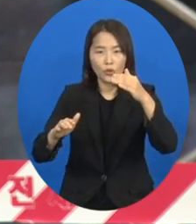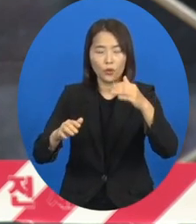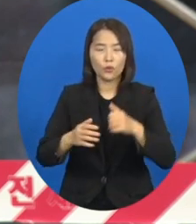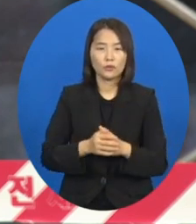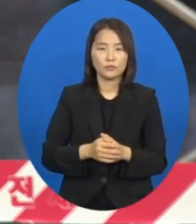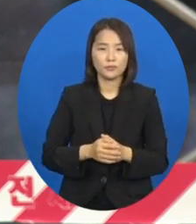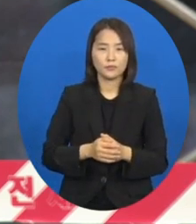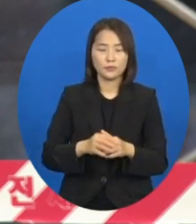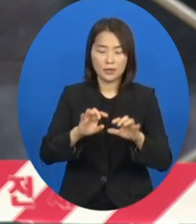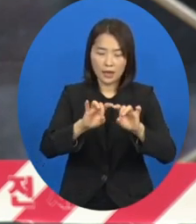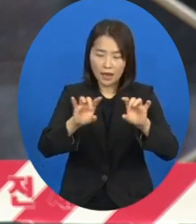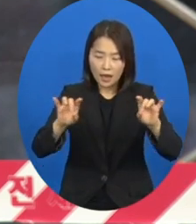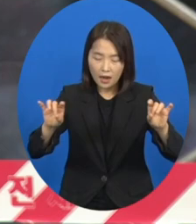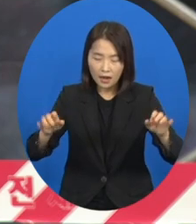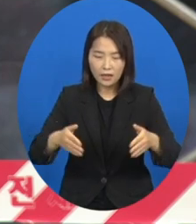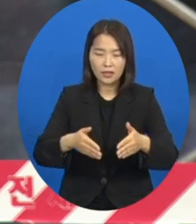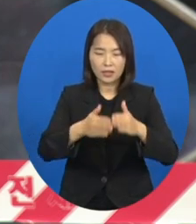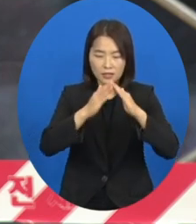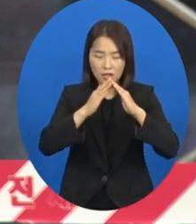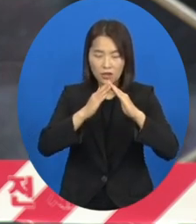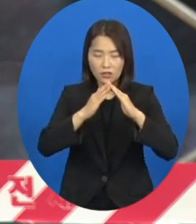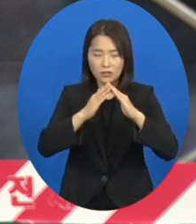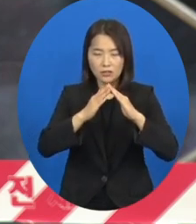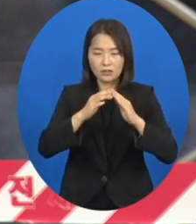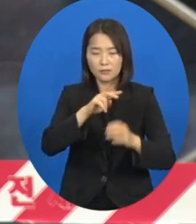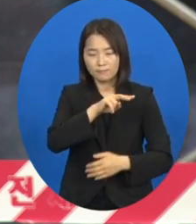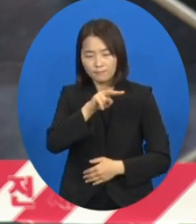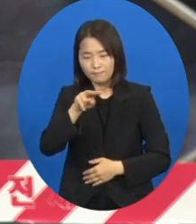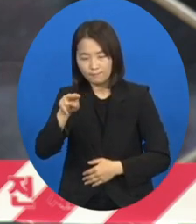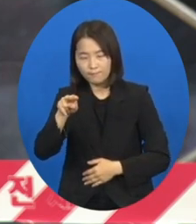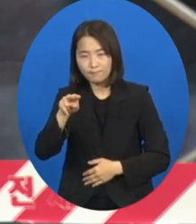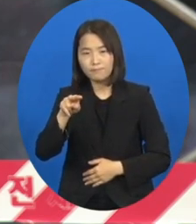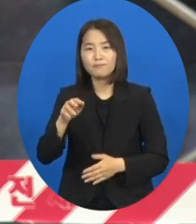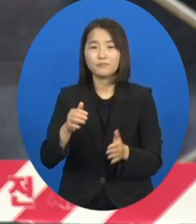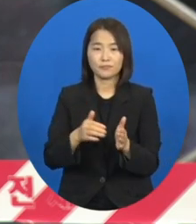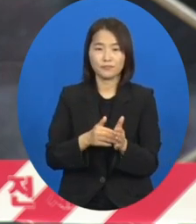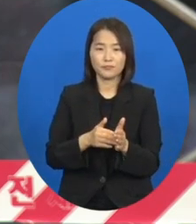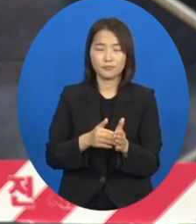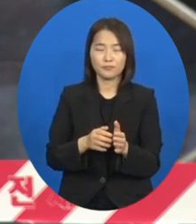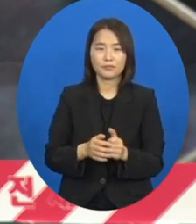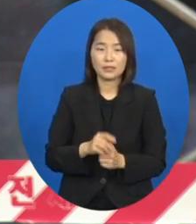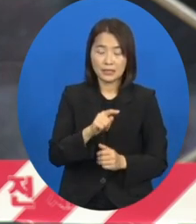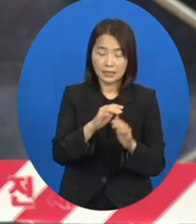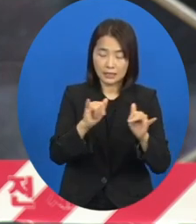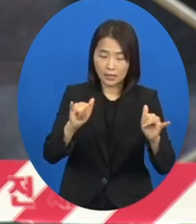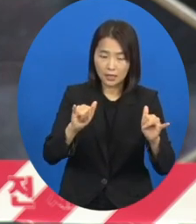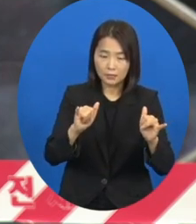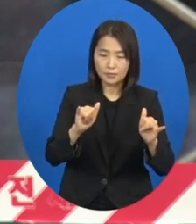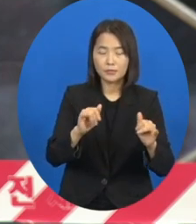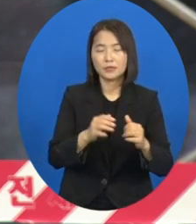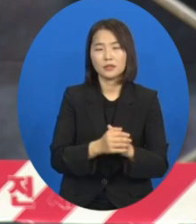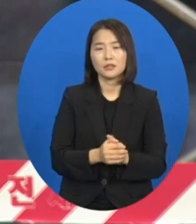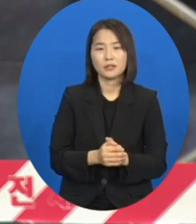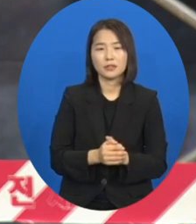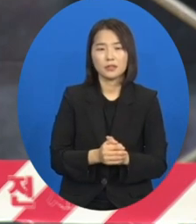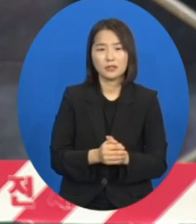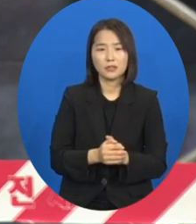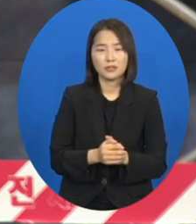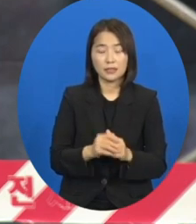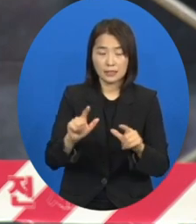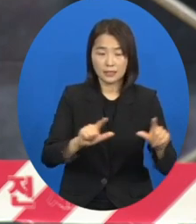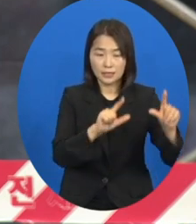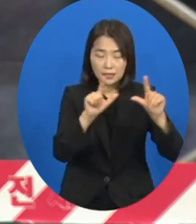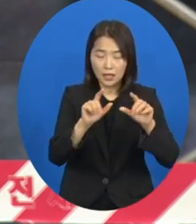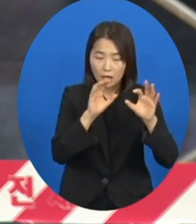세워지는 과정을 지켜보게 되었습니다. 이분들의 이야기를 듣고 이분들의 삶을 바라보면 참 은혜가